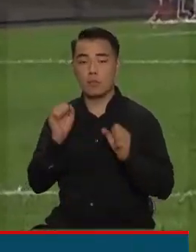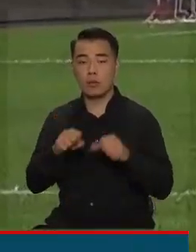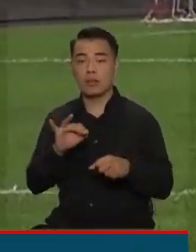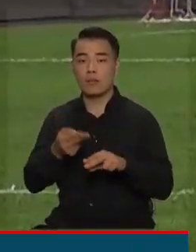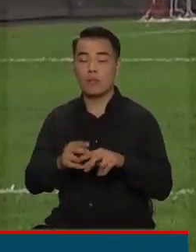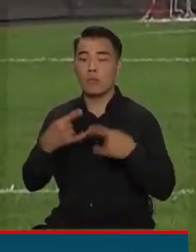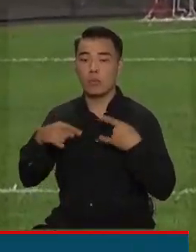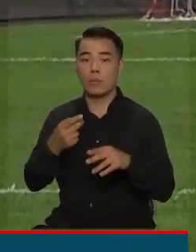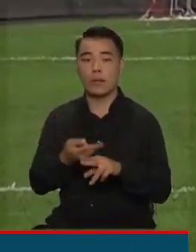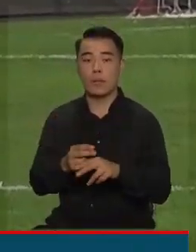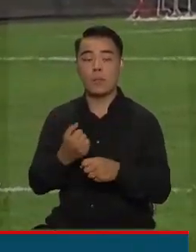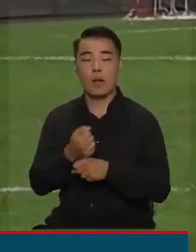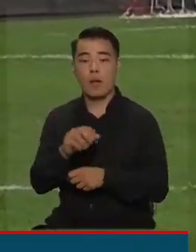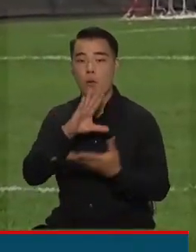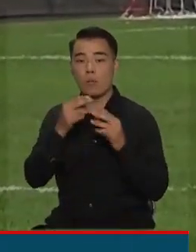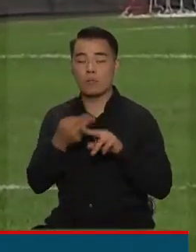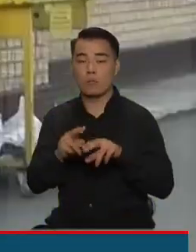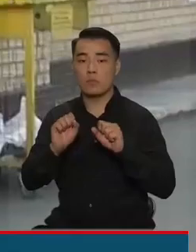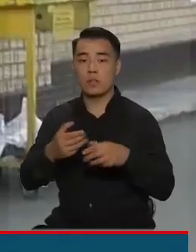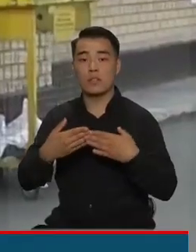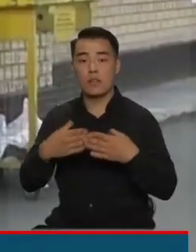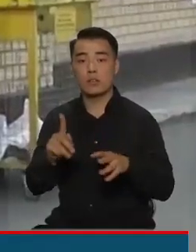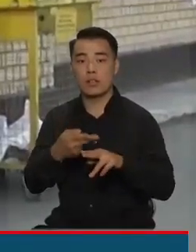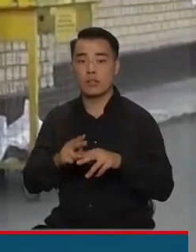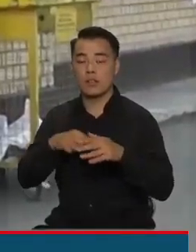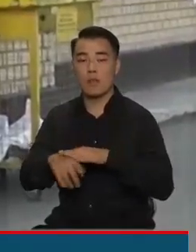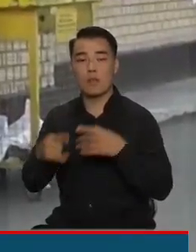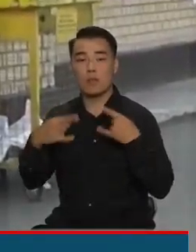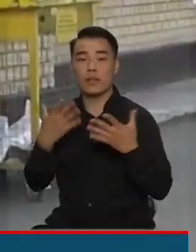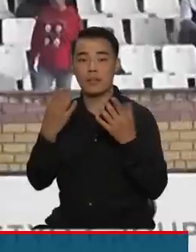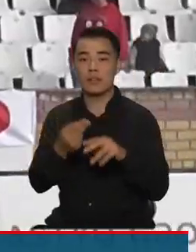футбол жанкүйерлеріне де есік ашық. Себебі қазір қалада бұқаралық футбол